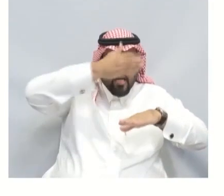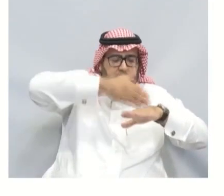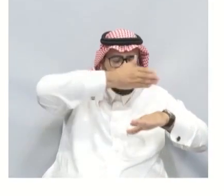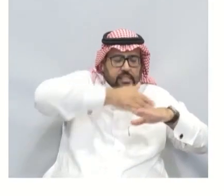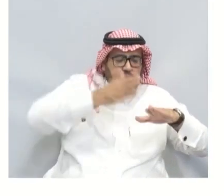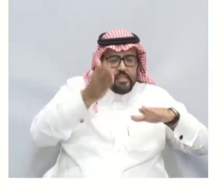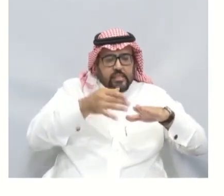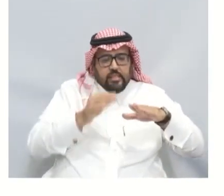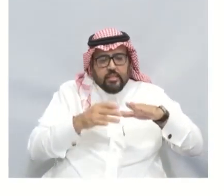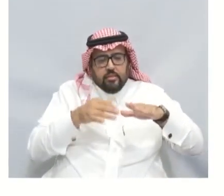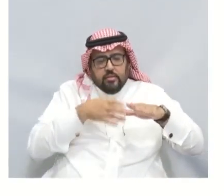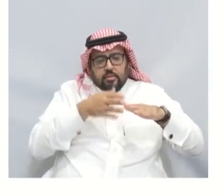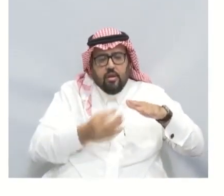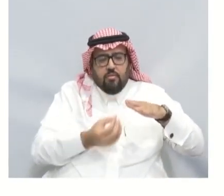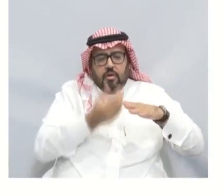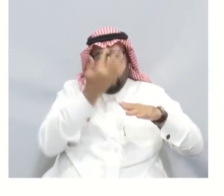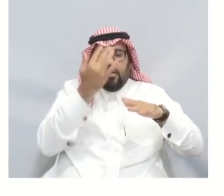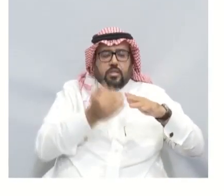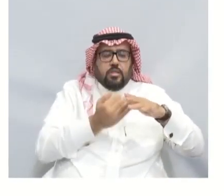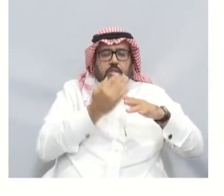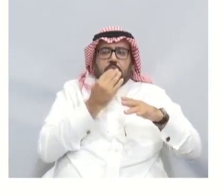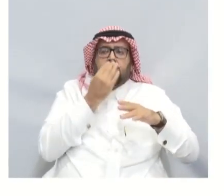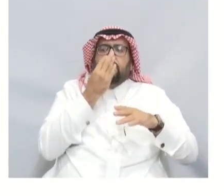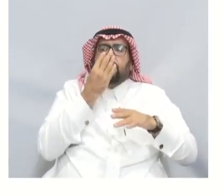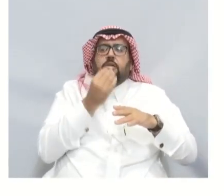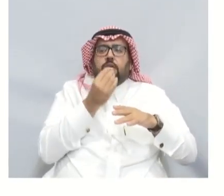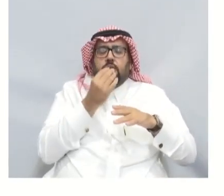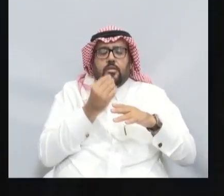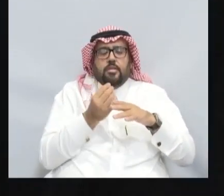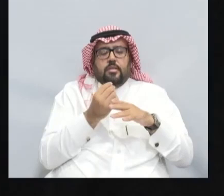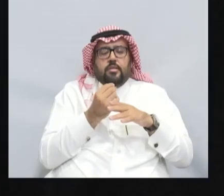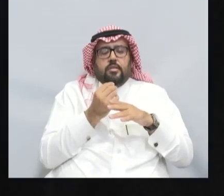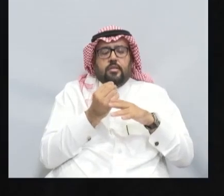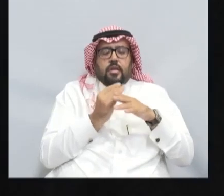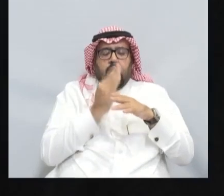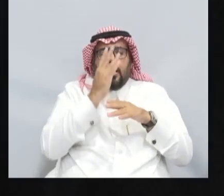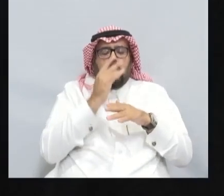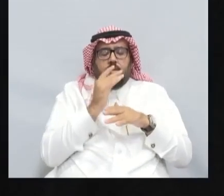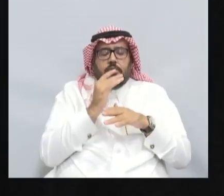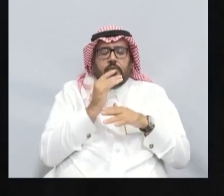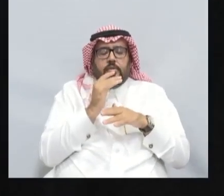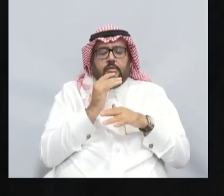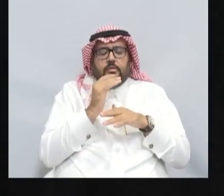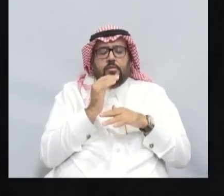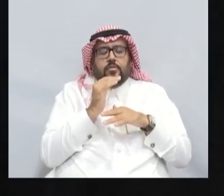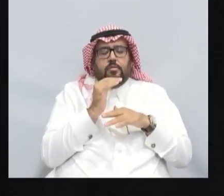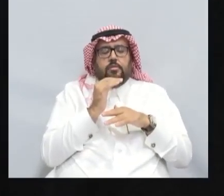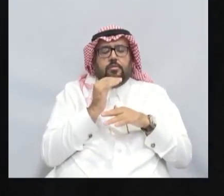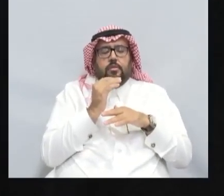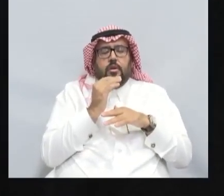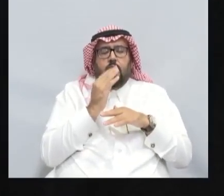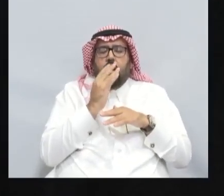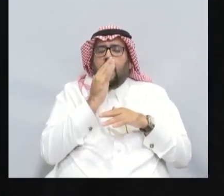الأرضية، تنساب أو تخرج منها ماذا؟ تخرج من خلال هذه الشقوق الموجودة على سطح الأرض، تخرج ماذا؟